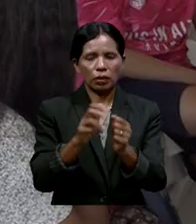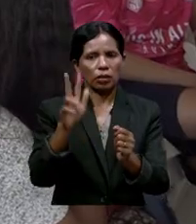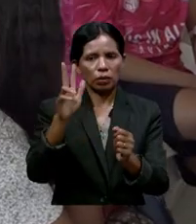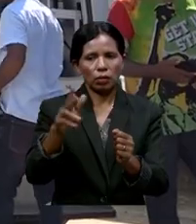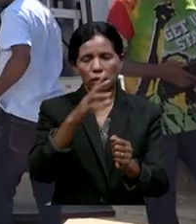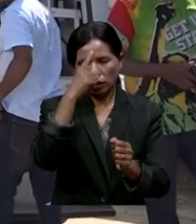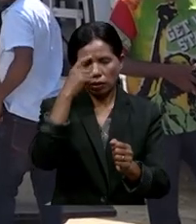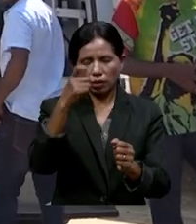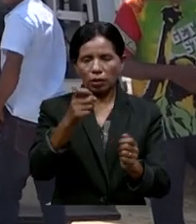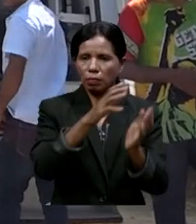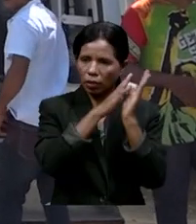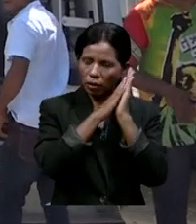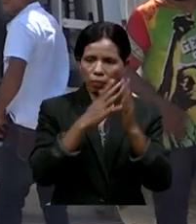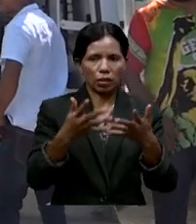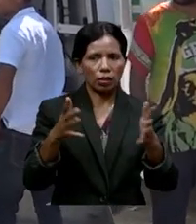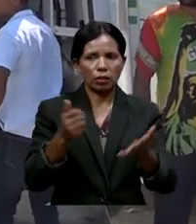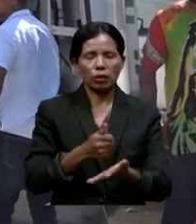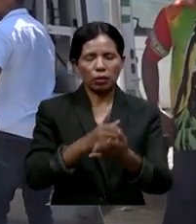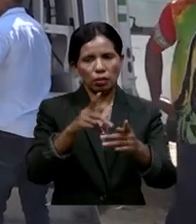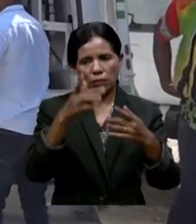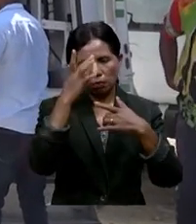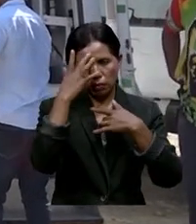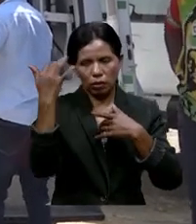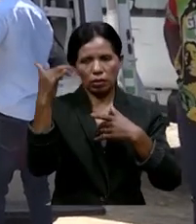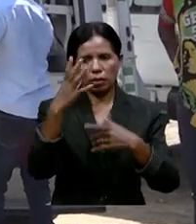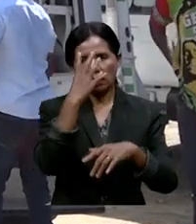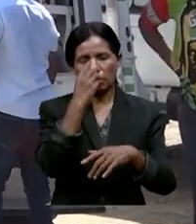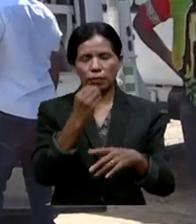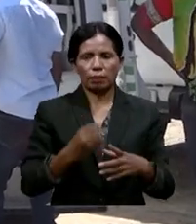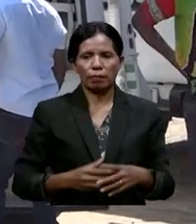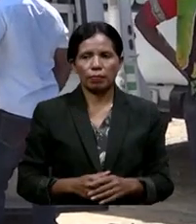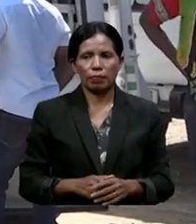lato atu atende paciente sirane bebaixa. Selena Lopes, Dilma Suzetti, Gemen.